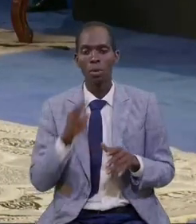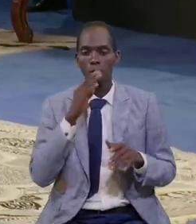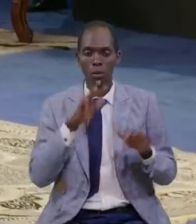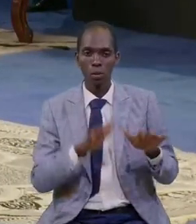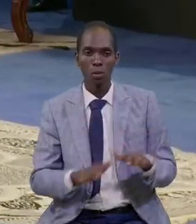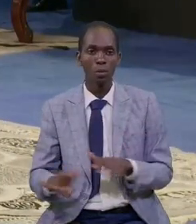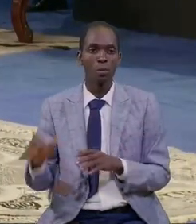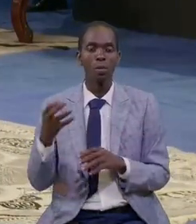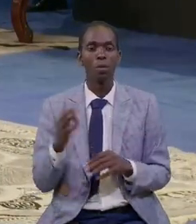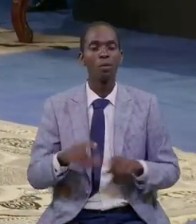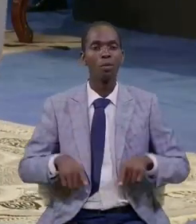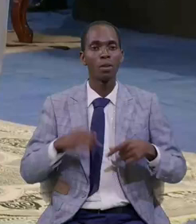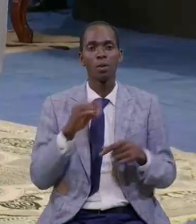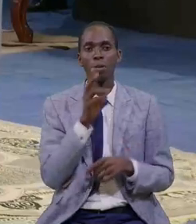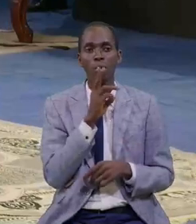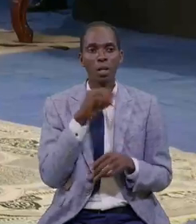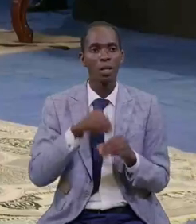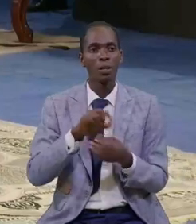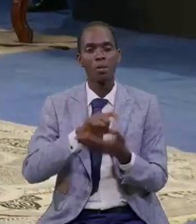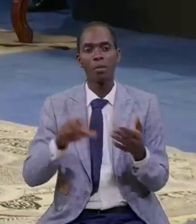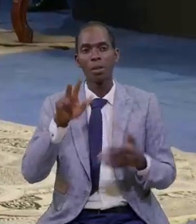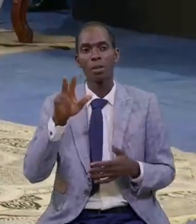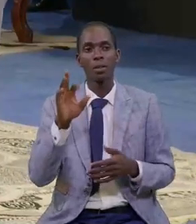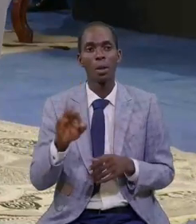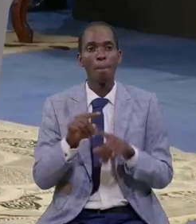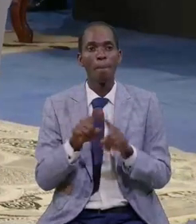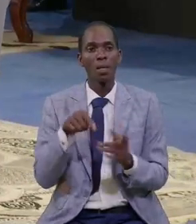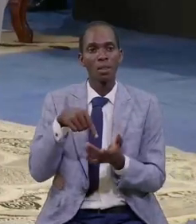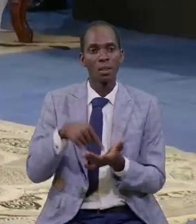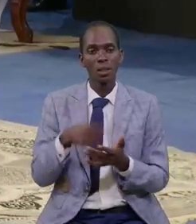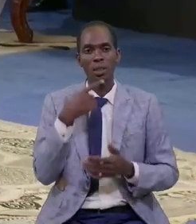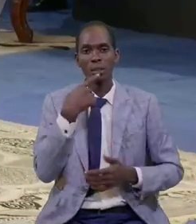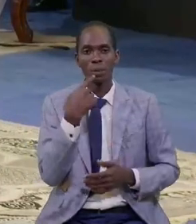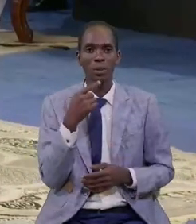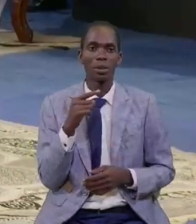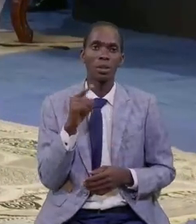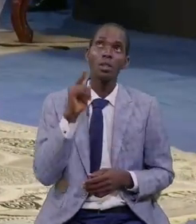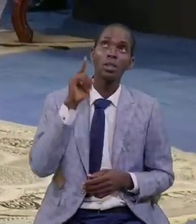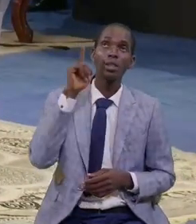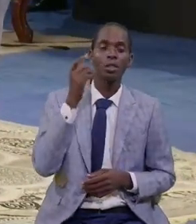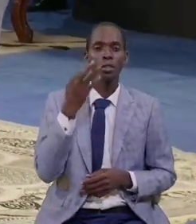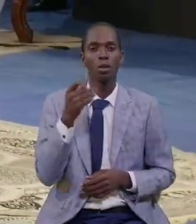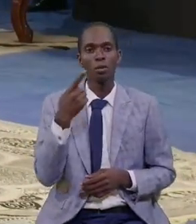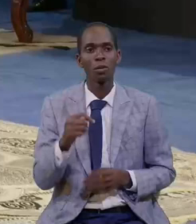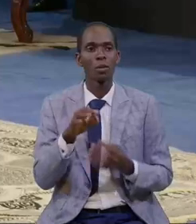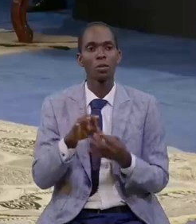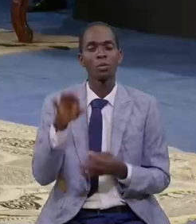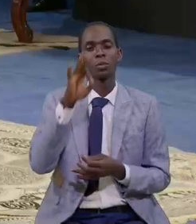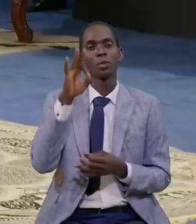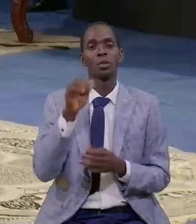sein verset 39 verset 39 il dit cela de l'esprit que